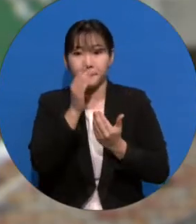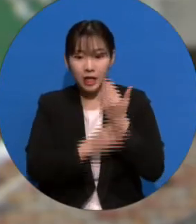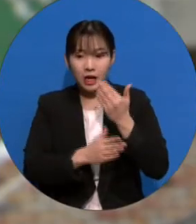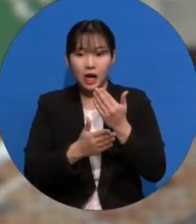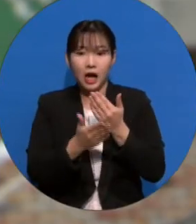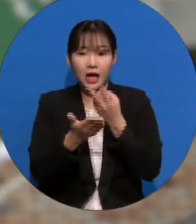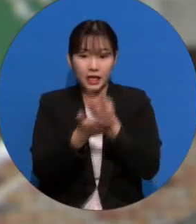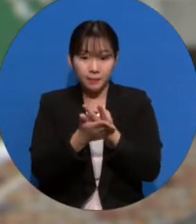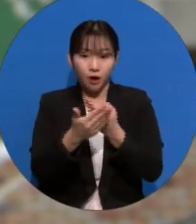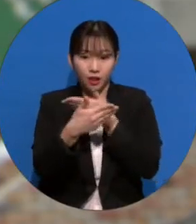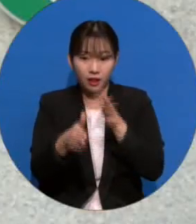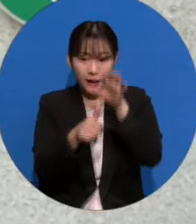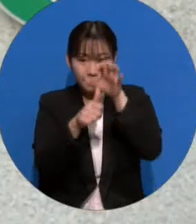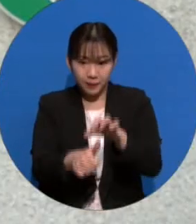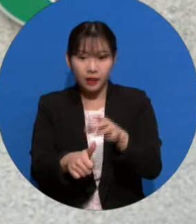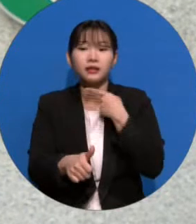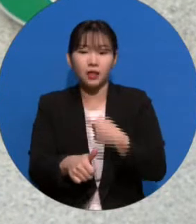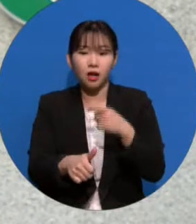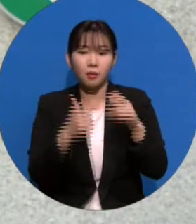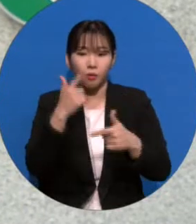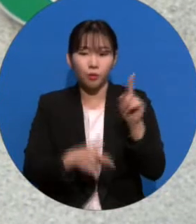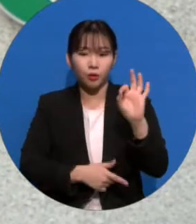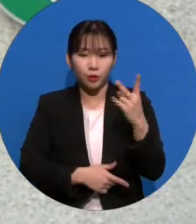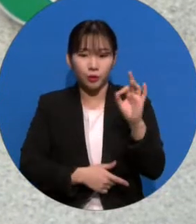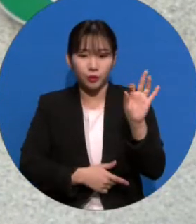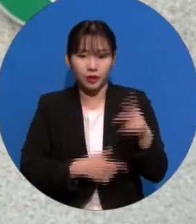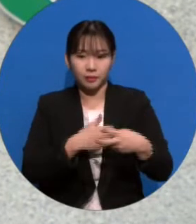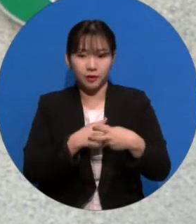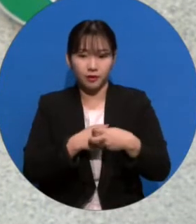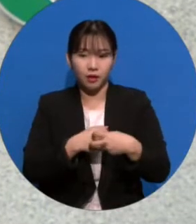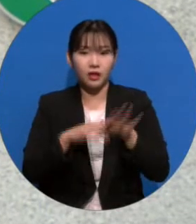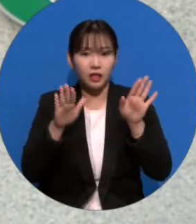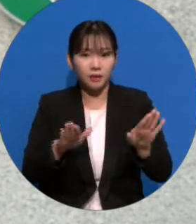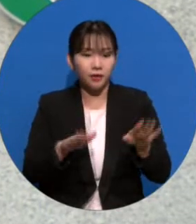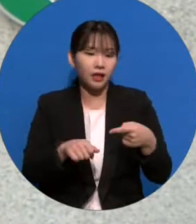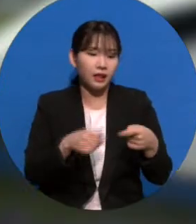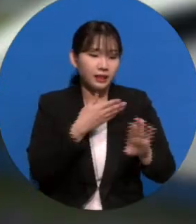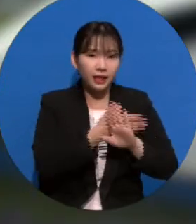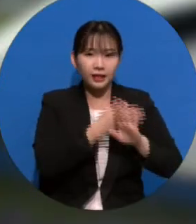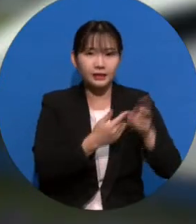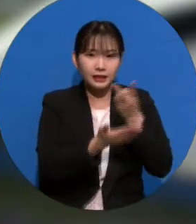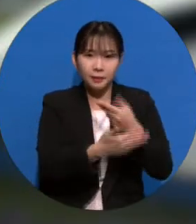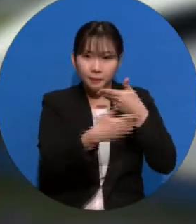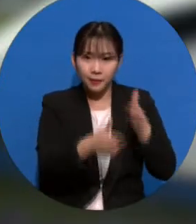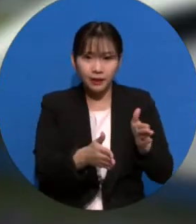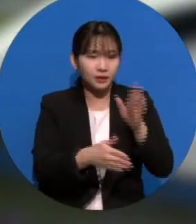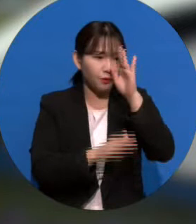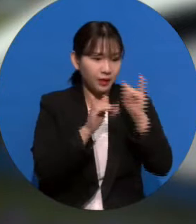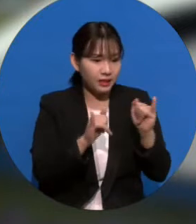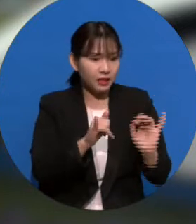병동 일부가 동일 집단 격리 조치됐던 목포의 한 요양병원. 이번엔 다른 병동에서 환자를